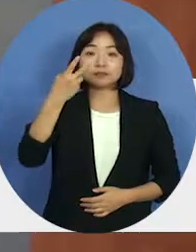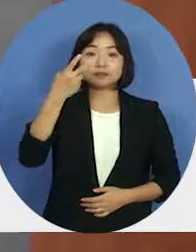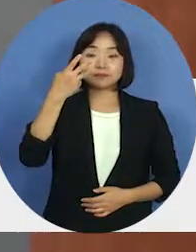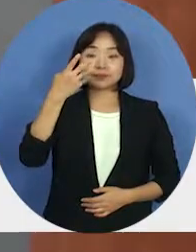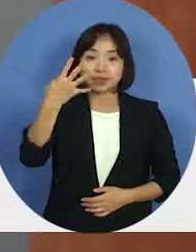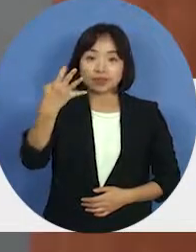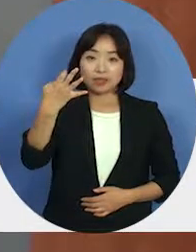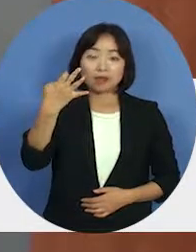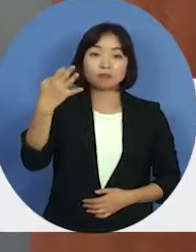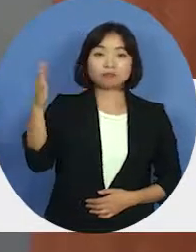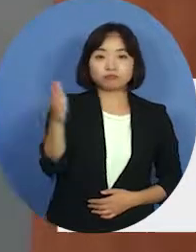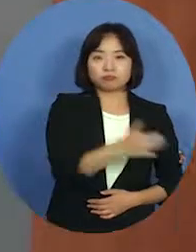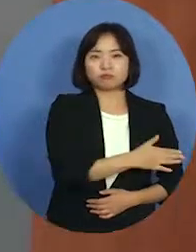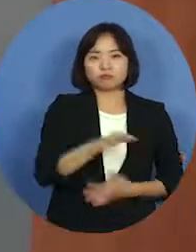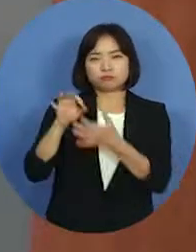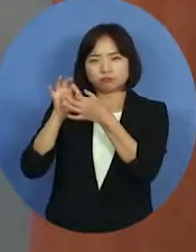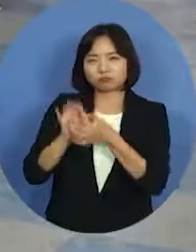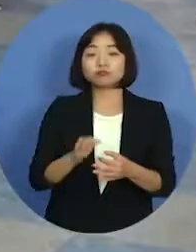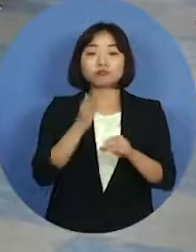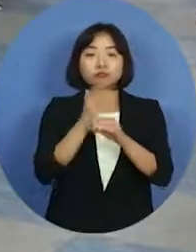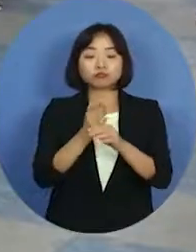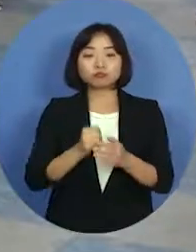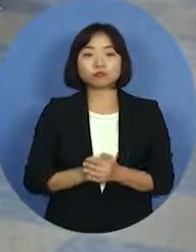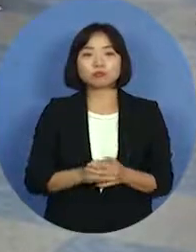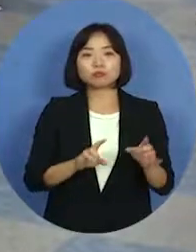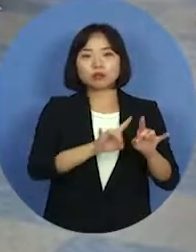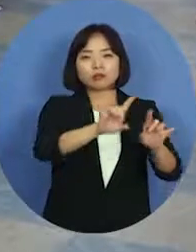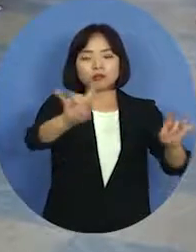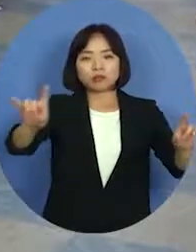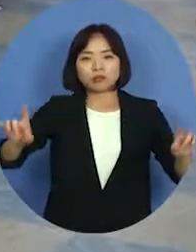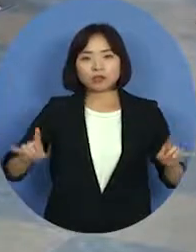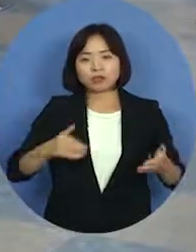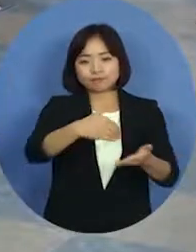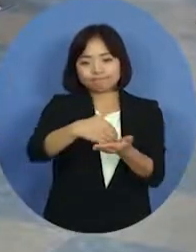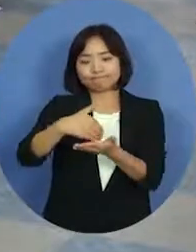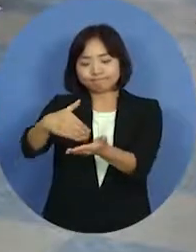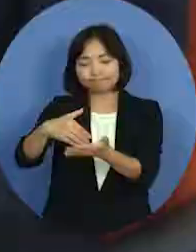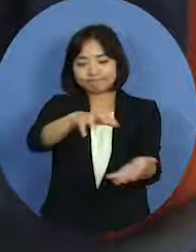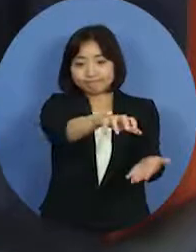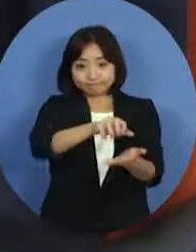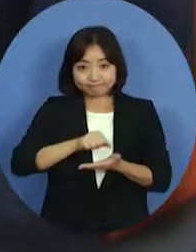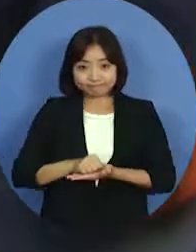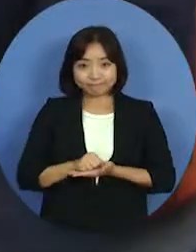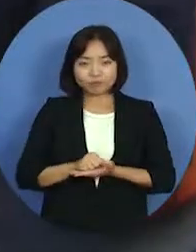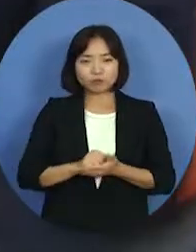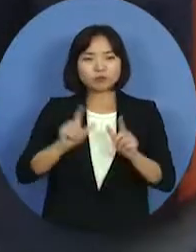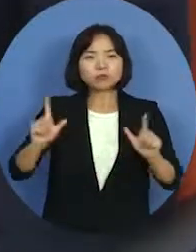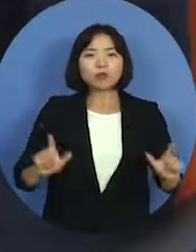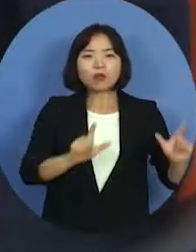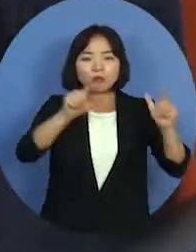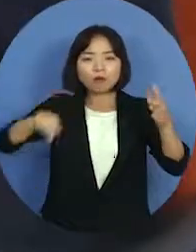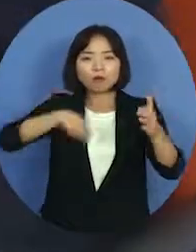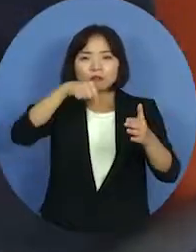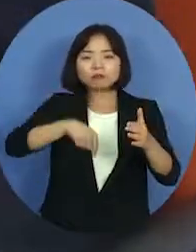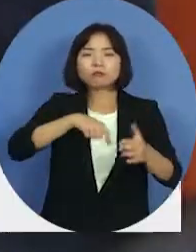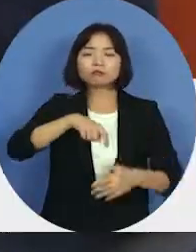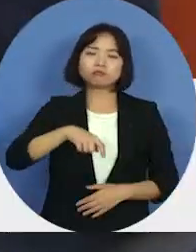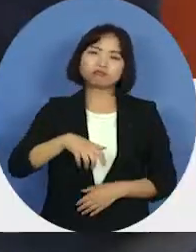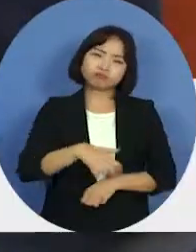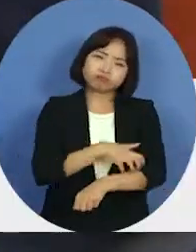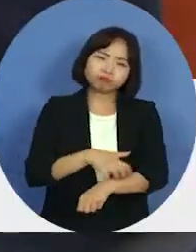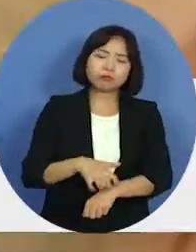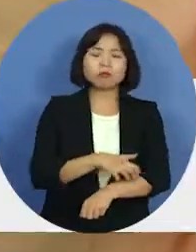꾸준히 운영해오고 있는 것으로 각계각층의 다양한 의견을 시정에 반영하고 생활 속에서 겪는 시민